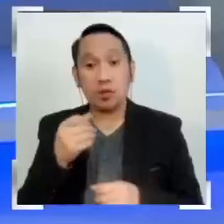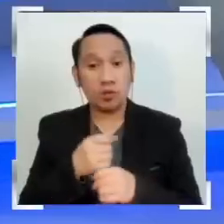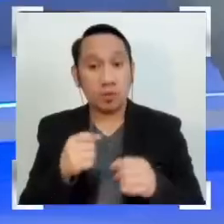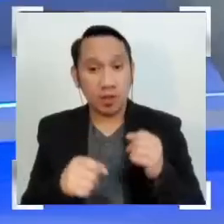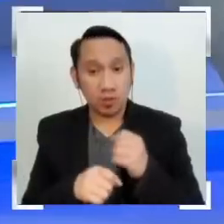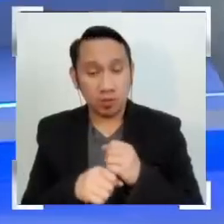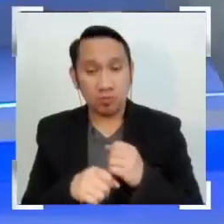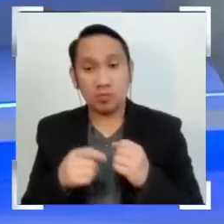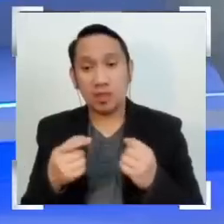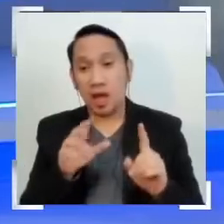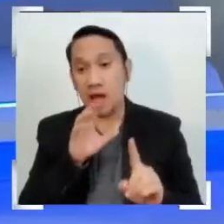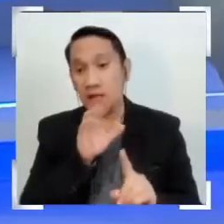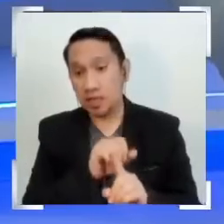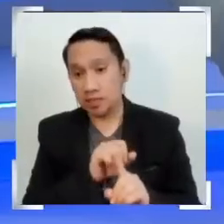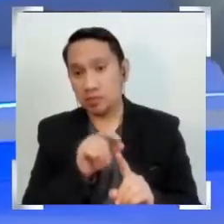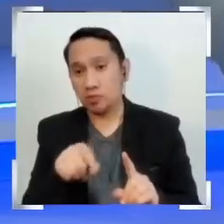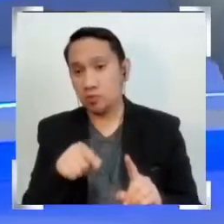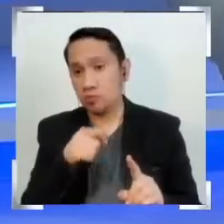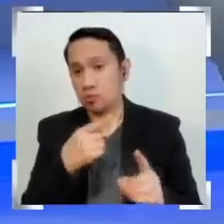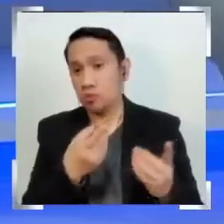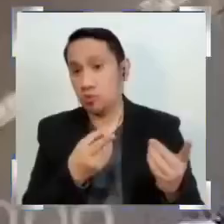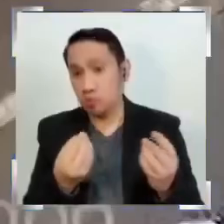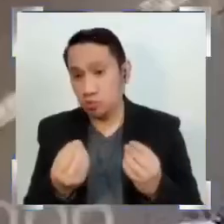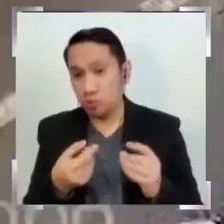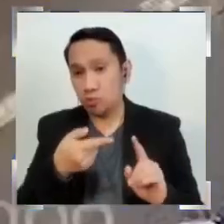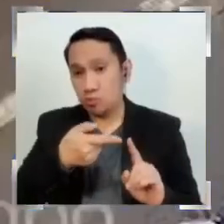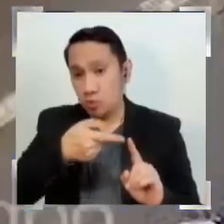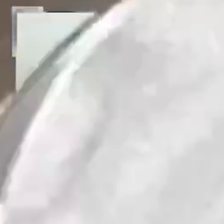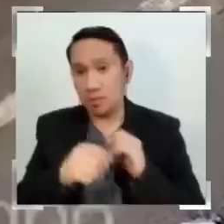pang-hold up. Saksi, si Marisol Abdurrahman.